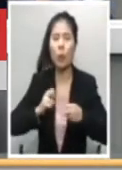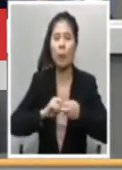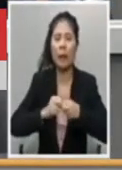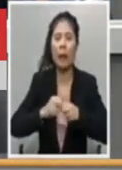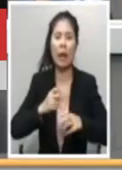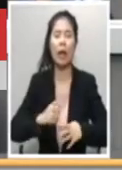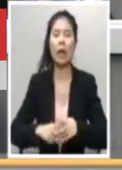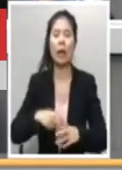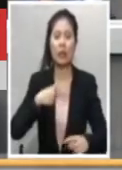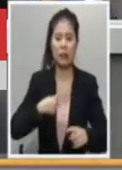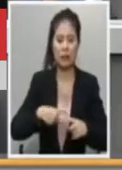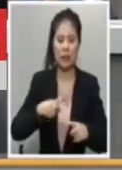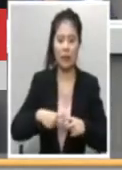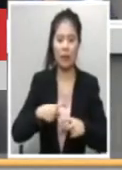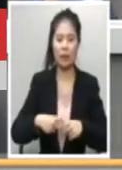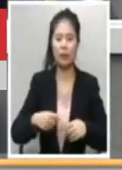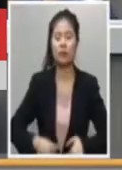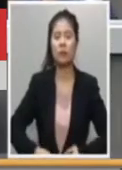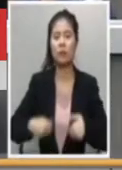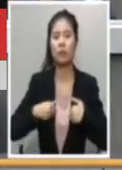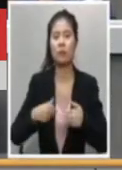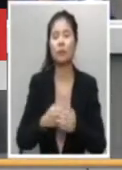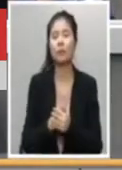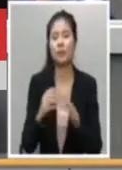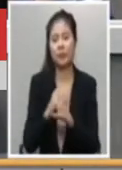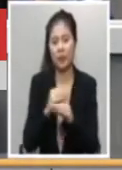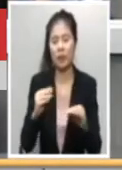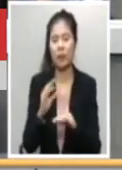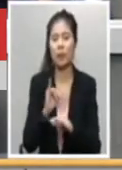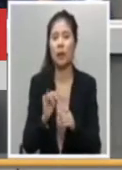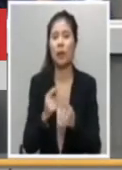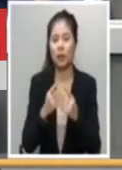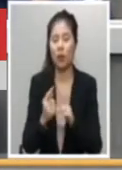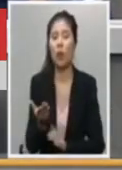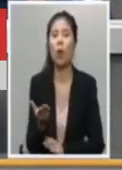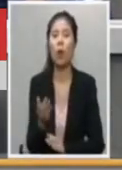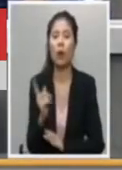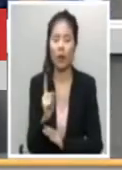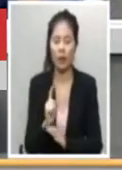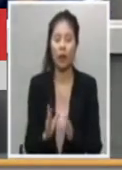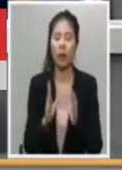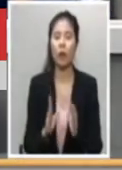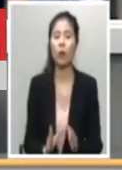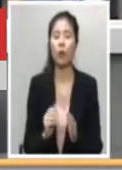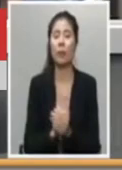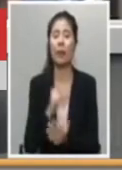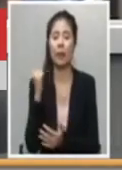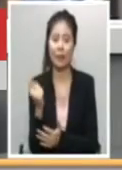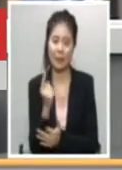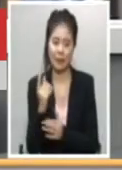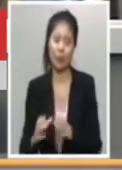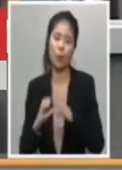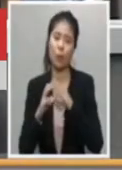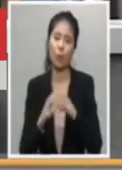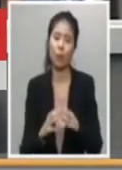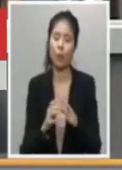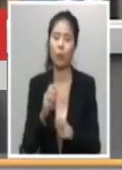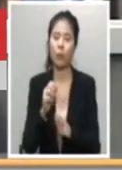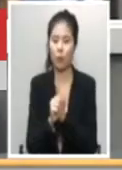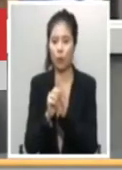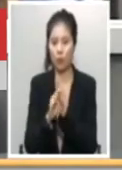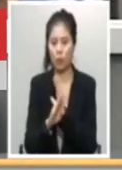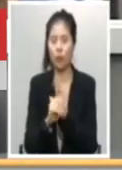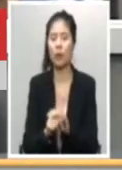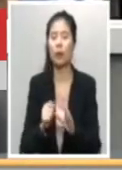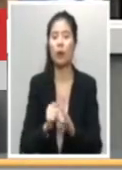จคนไทยหายครับคนอุบลหายครับให้คนไทยไปเที่ยวเมืองอุบลครับเพื่อจะฟื้นฟูจิตใจของคนอุบลครับอุบลมีที่เที่ยวเ